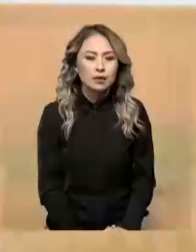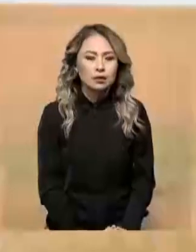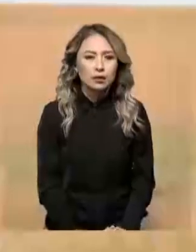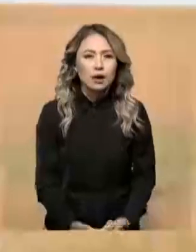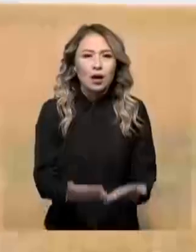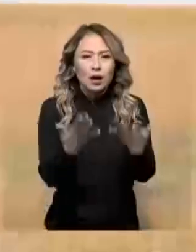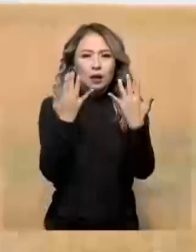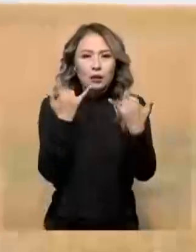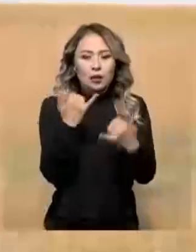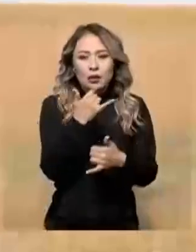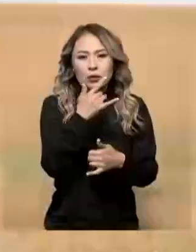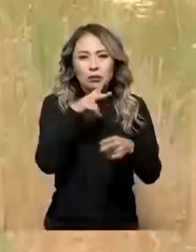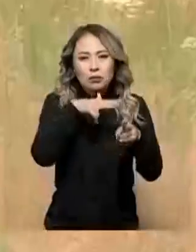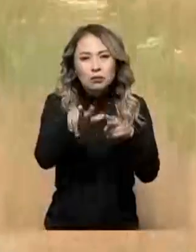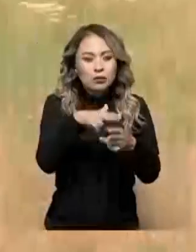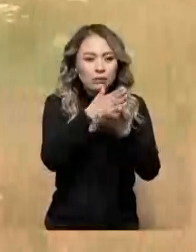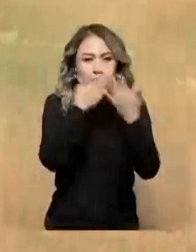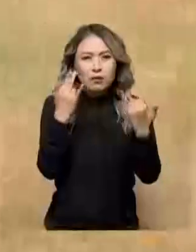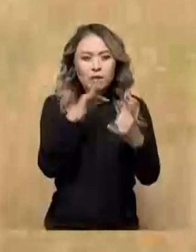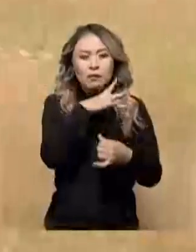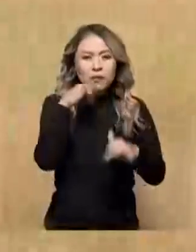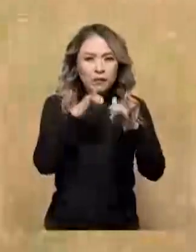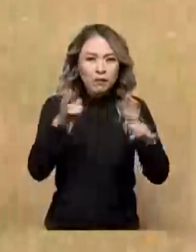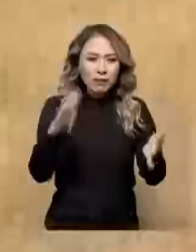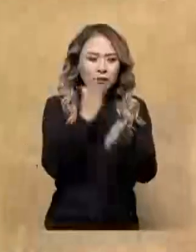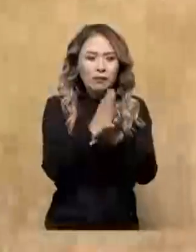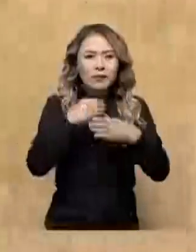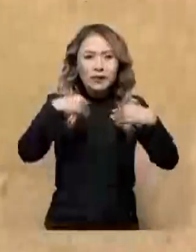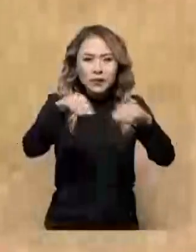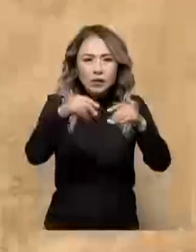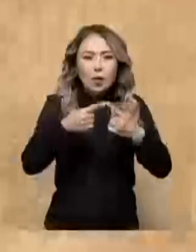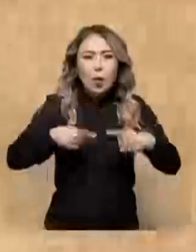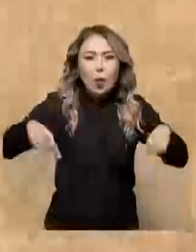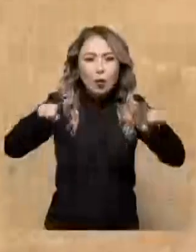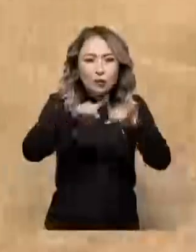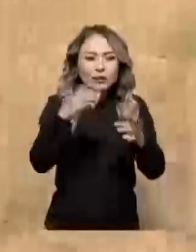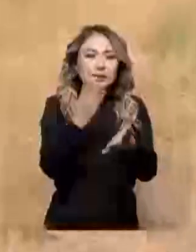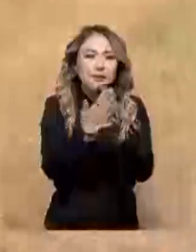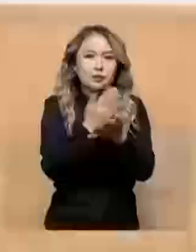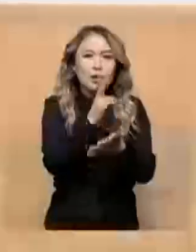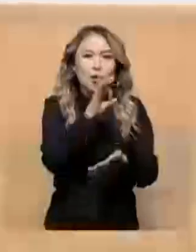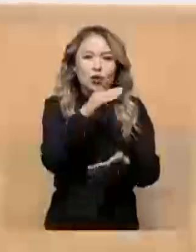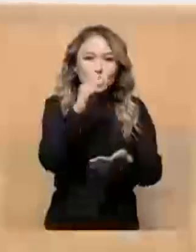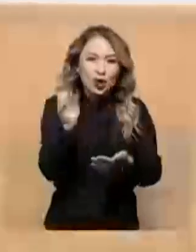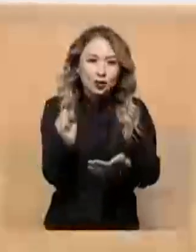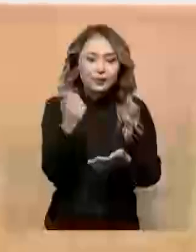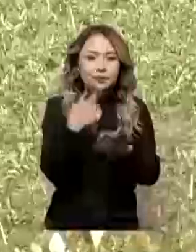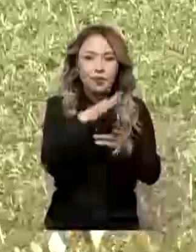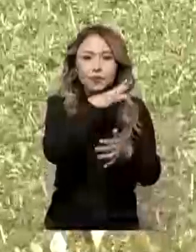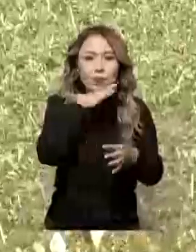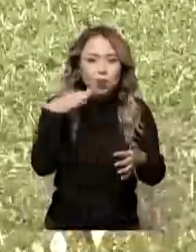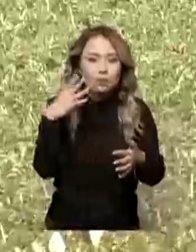отқан жоқ, бірақ көбейіп жатыр. Қазір Буревестник мынау сельский округте, сосын Дәмді мынау Қожа жағында сол жақтарды көбейіп